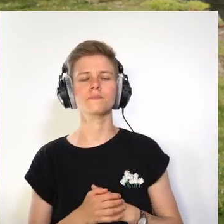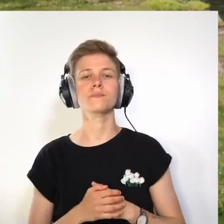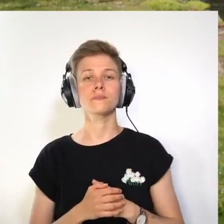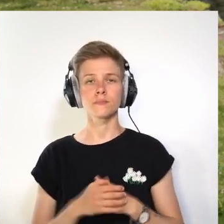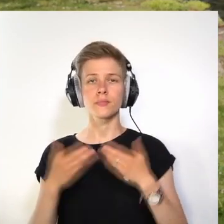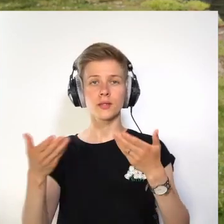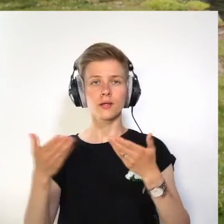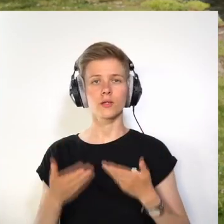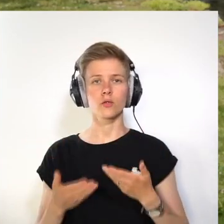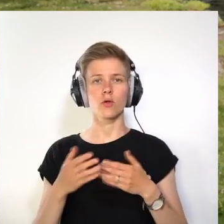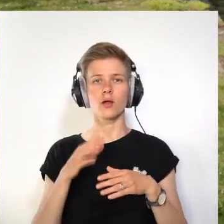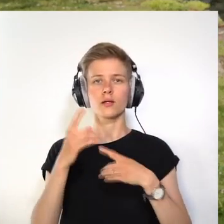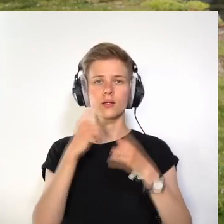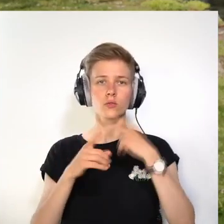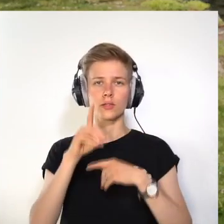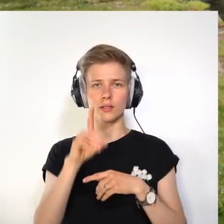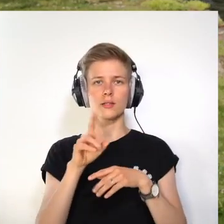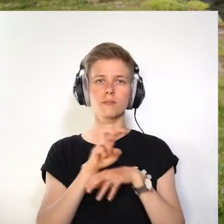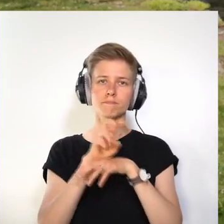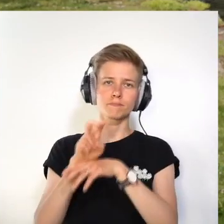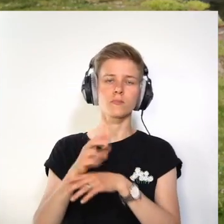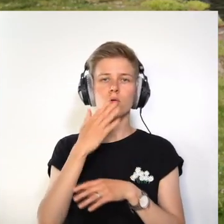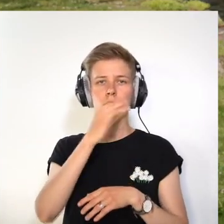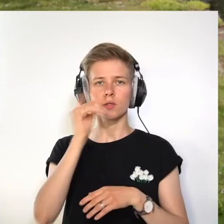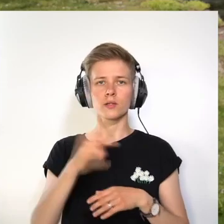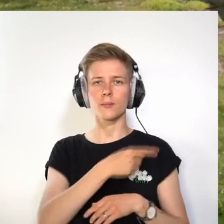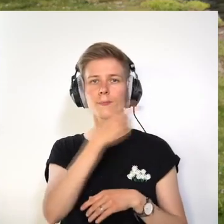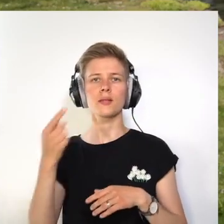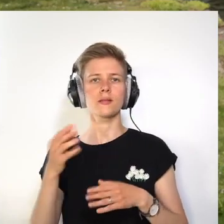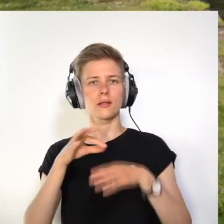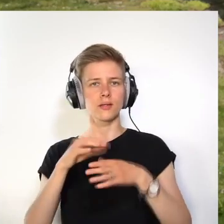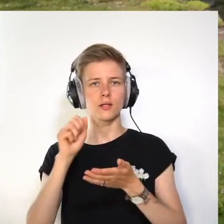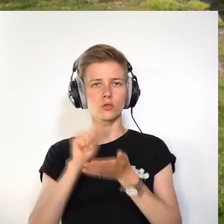Tervetuloa seuraamaan keskustelua D, homoseksuaalisuuden pitkä sairausleima.